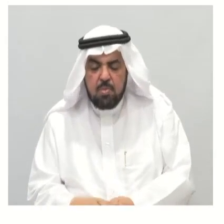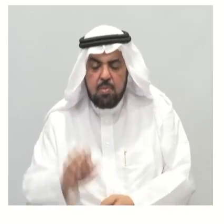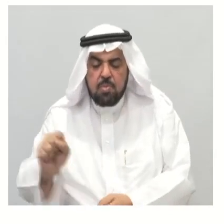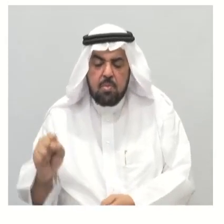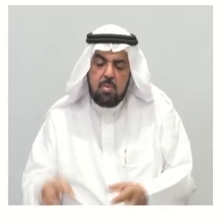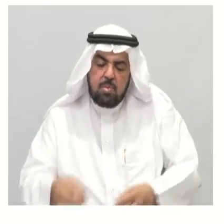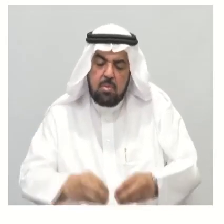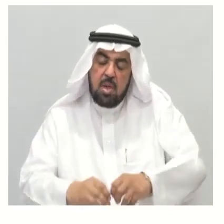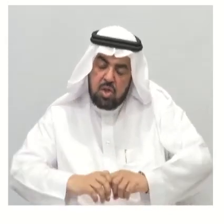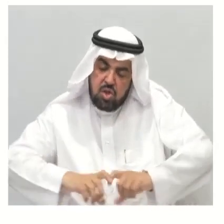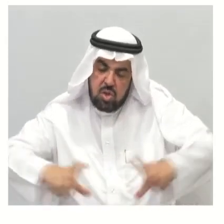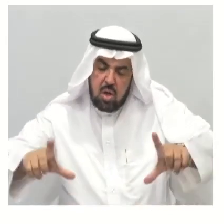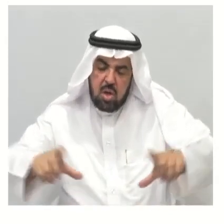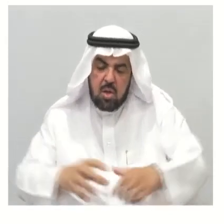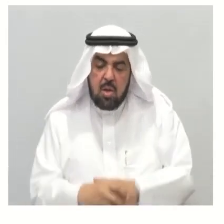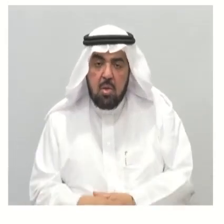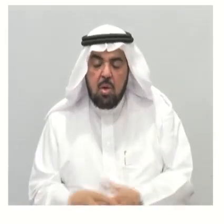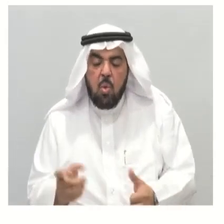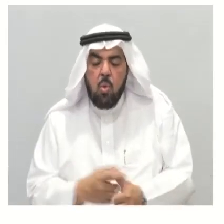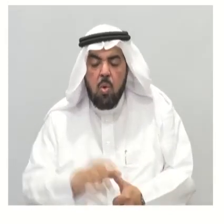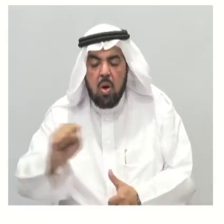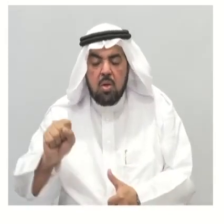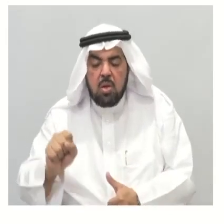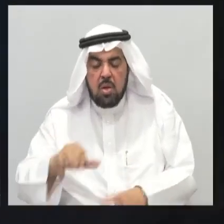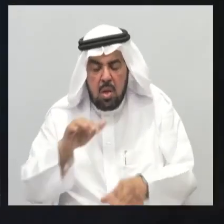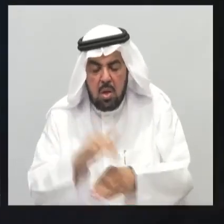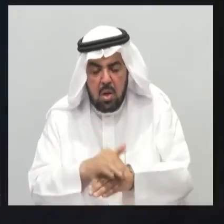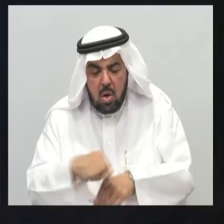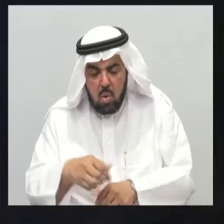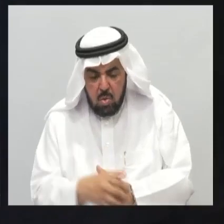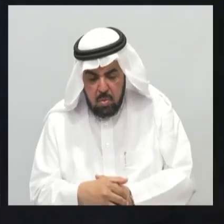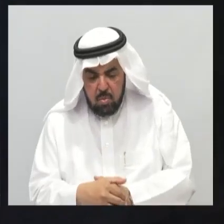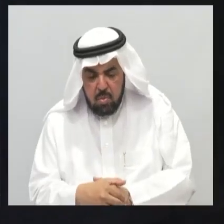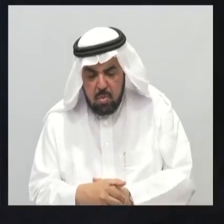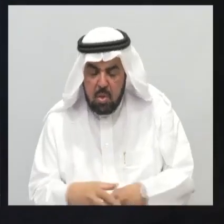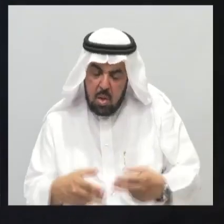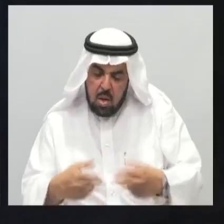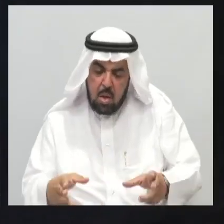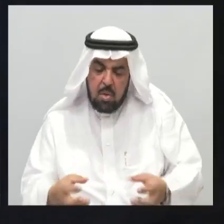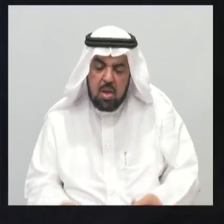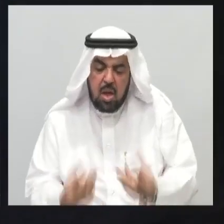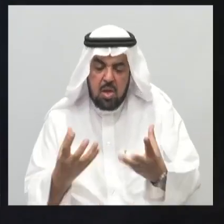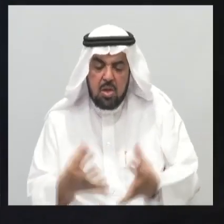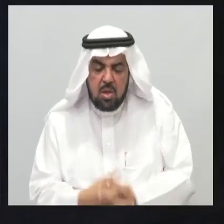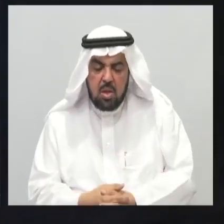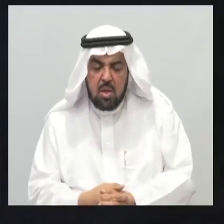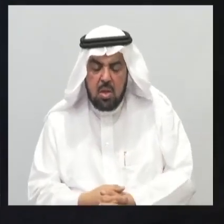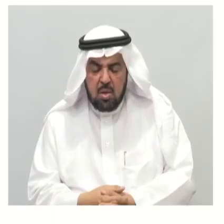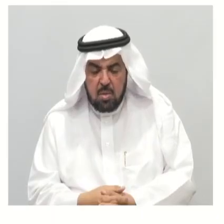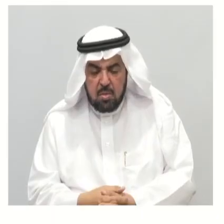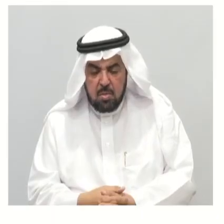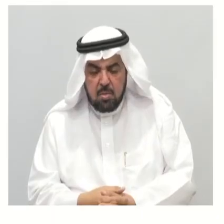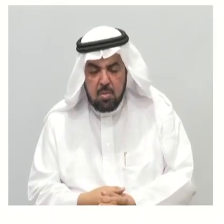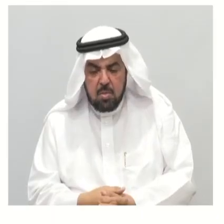خصائص الكيميائية الشائعة، وهي أول خاصية نتحدث عنها اليوم، هي قابلية الاشتعال أو